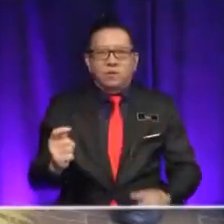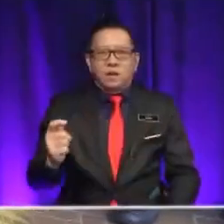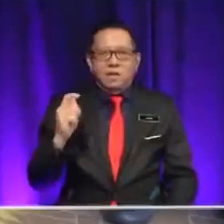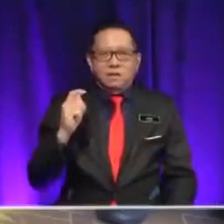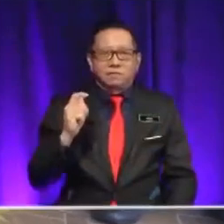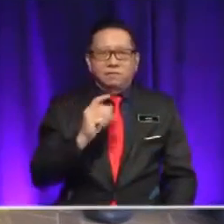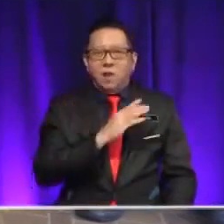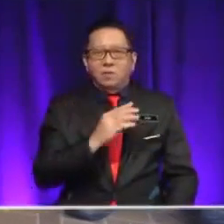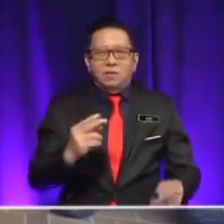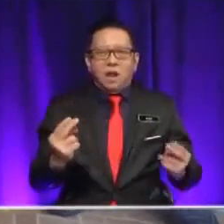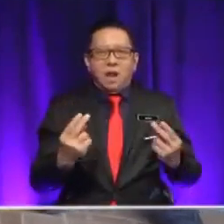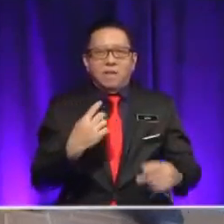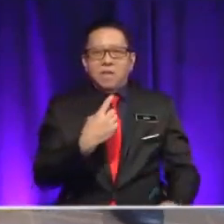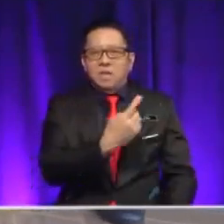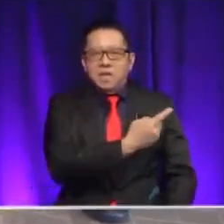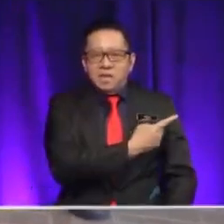seluruh tenaga